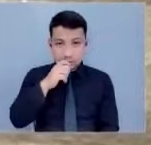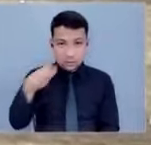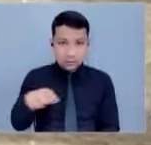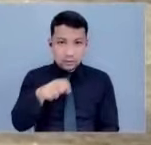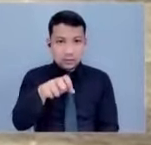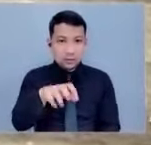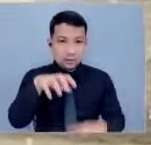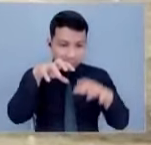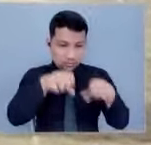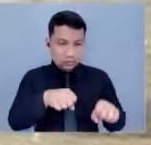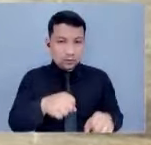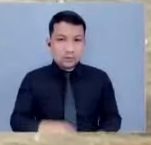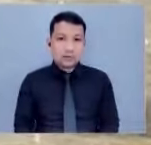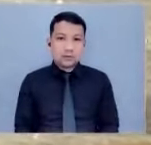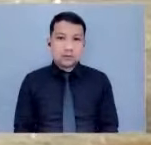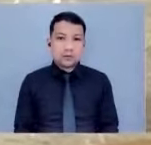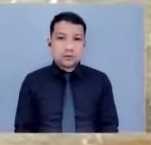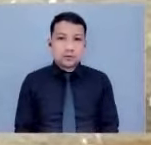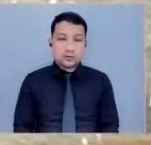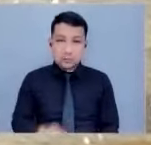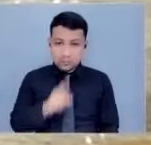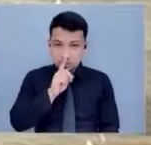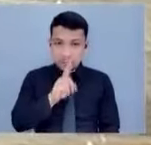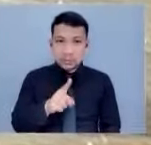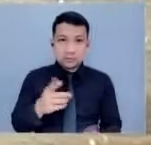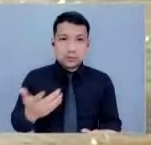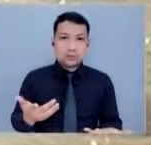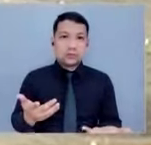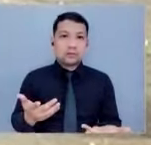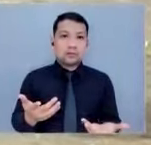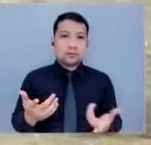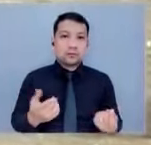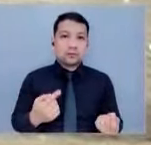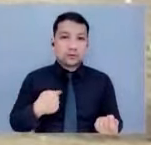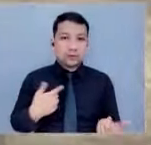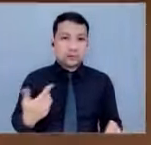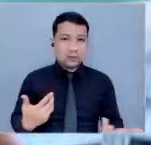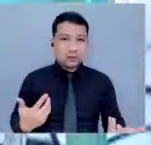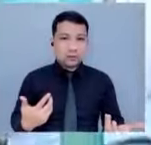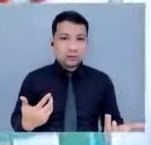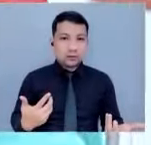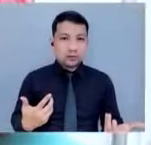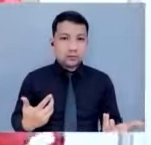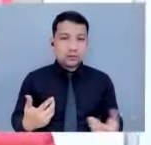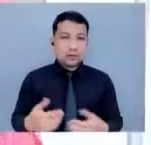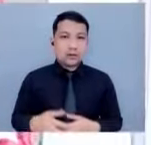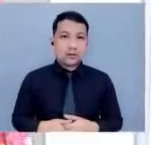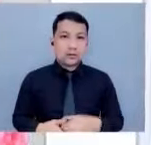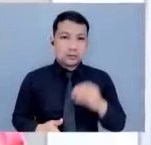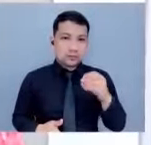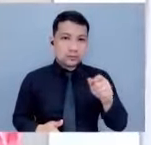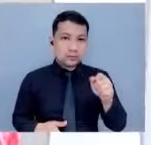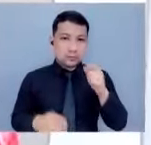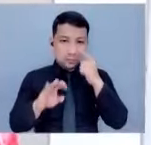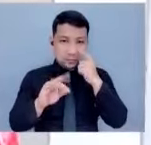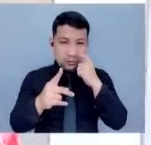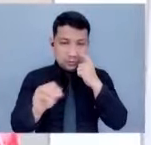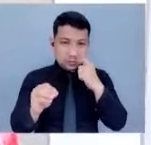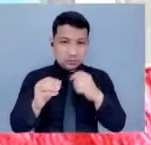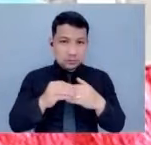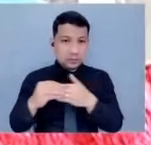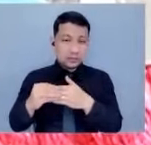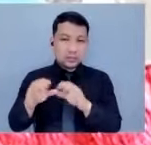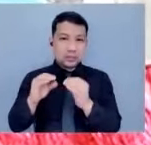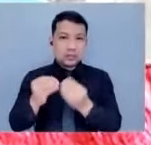gano'n. Kung tunay, di wala kang magagawa. Asa na pupulutin. Si Oscar Boco, na pinuno ng korporasyong bumabiyahe